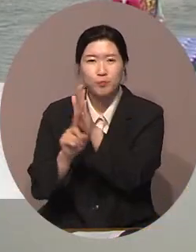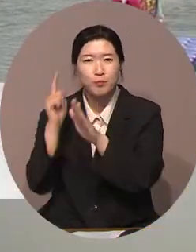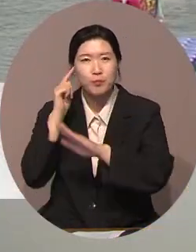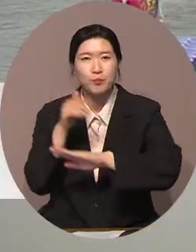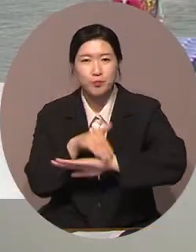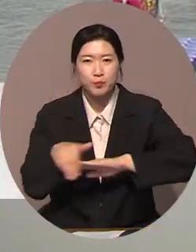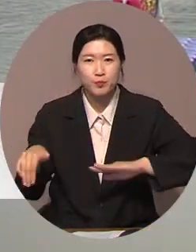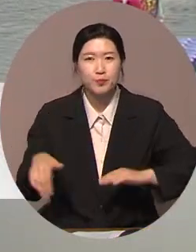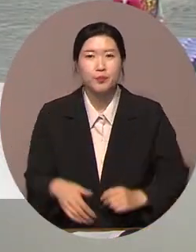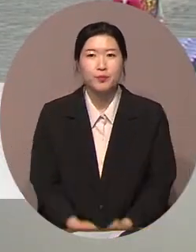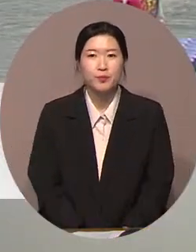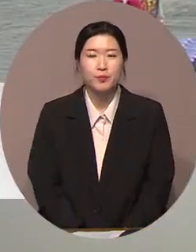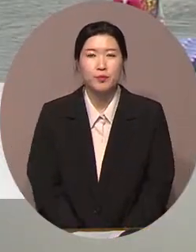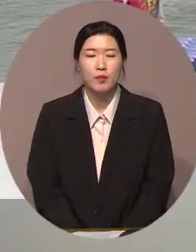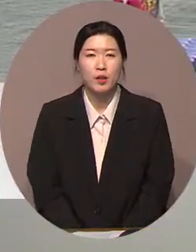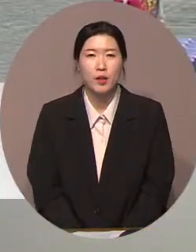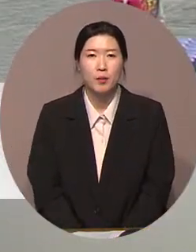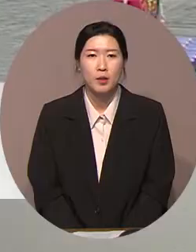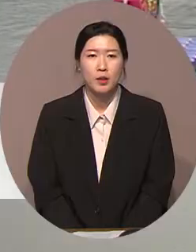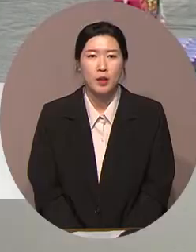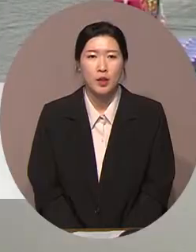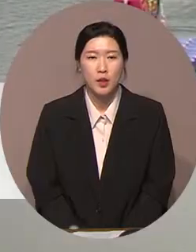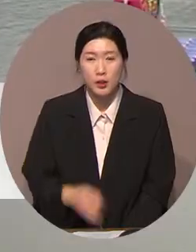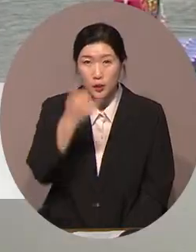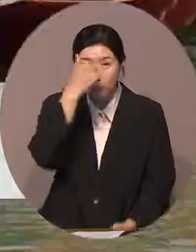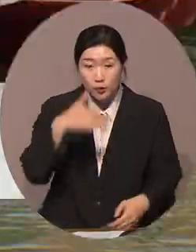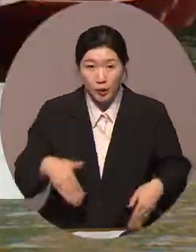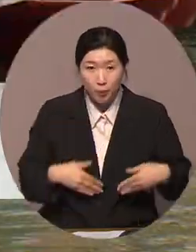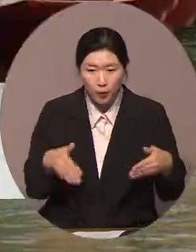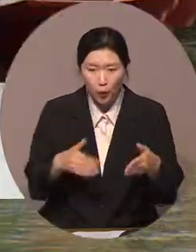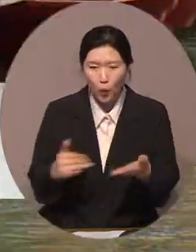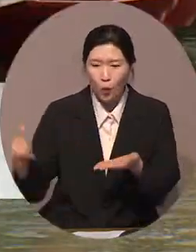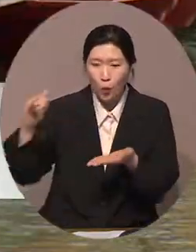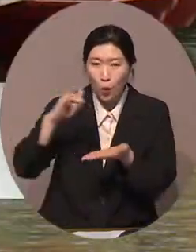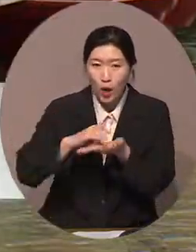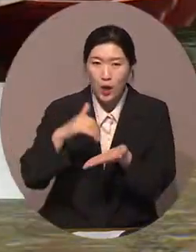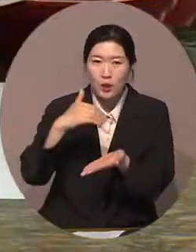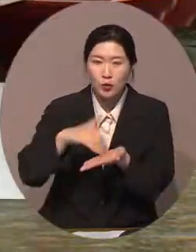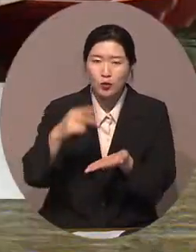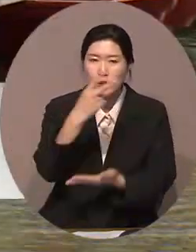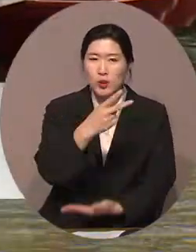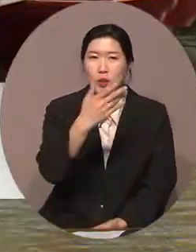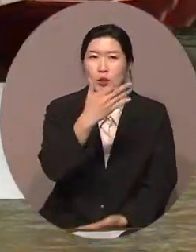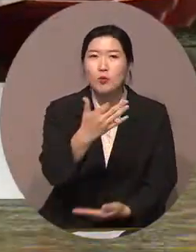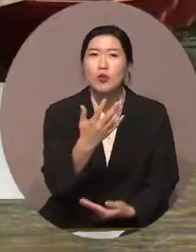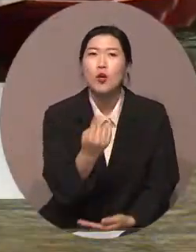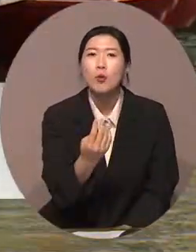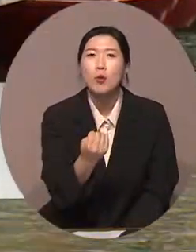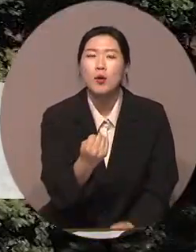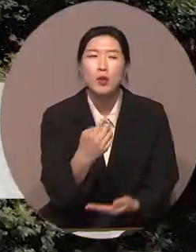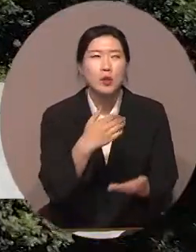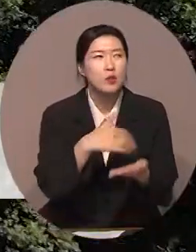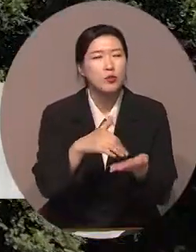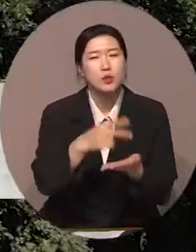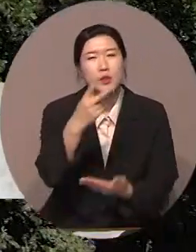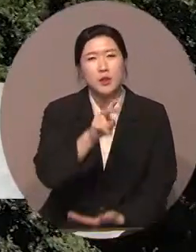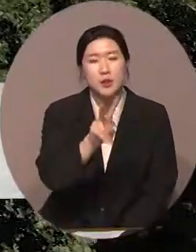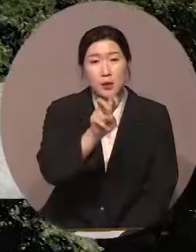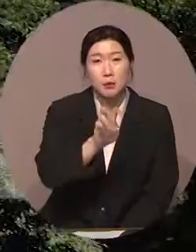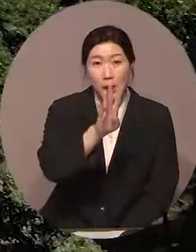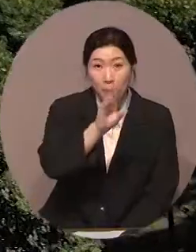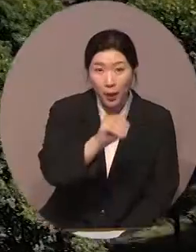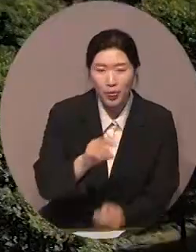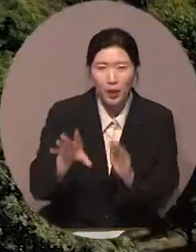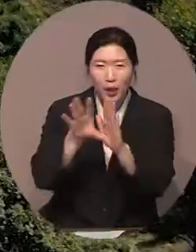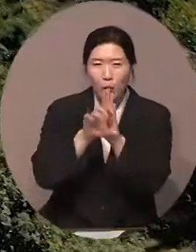집중할 방침입니다 한편 돌을 방문한 외국인 관광객은 2019년 24만 5천여명에서